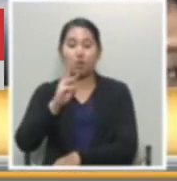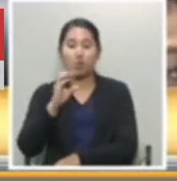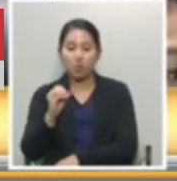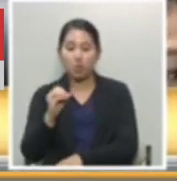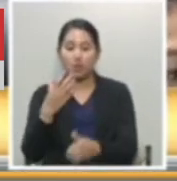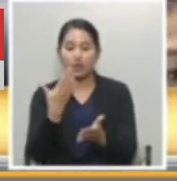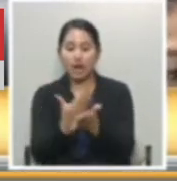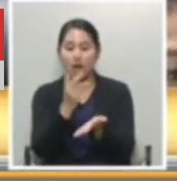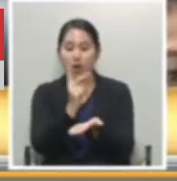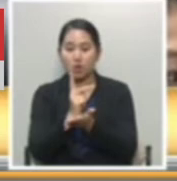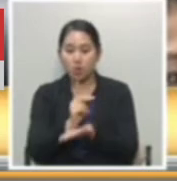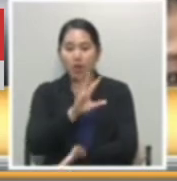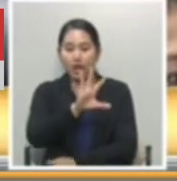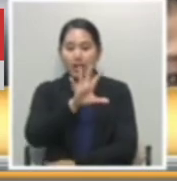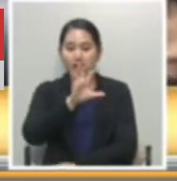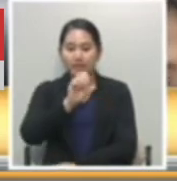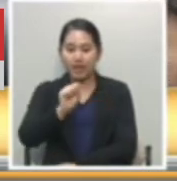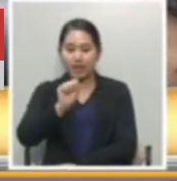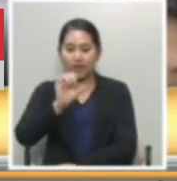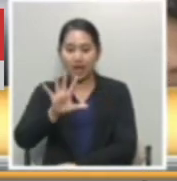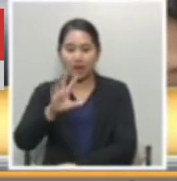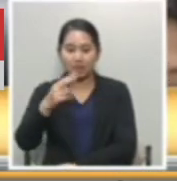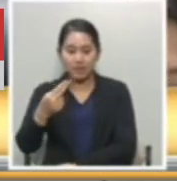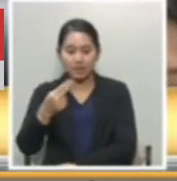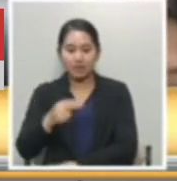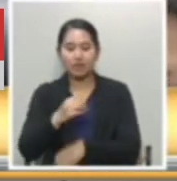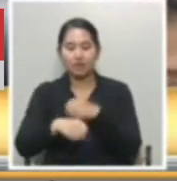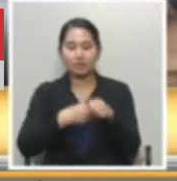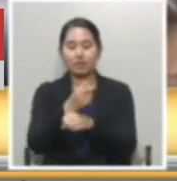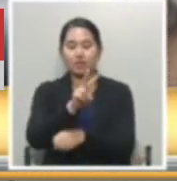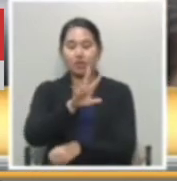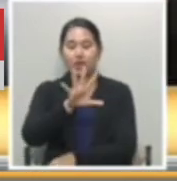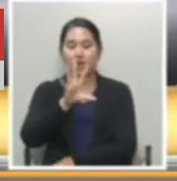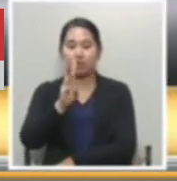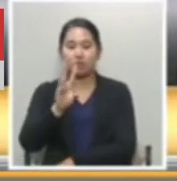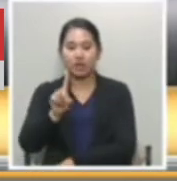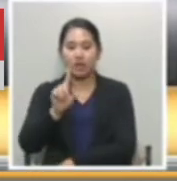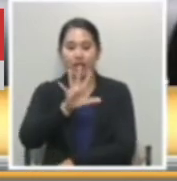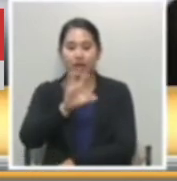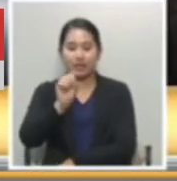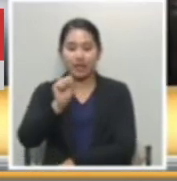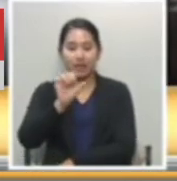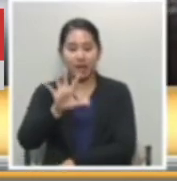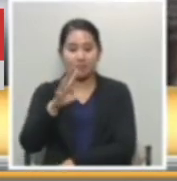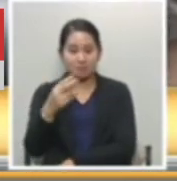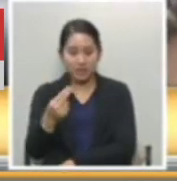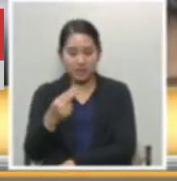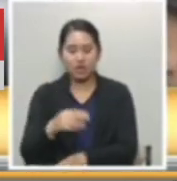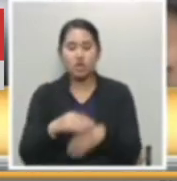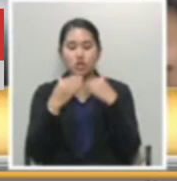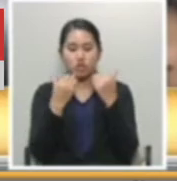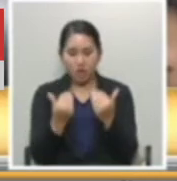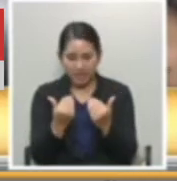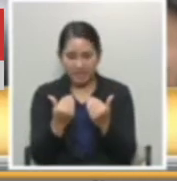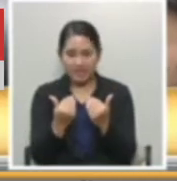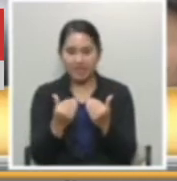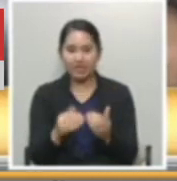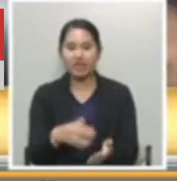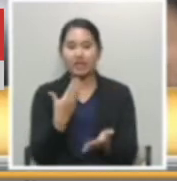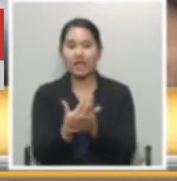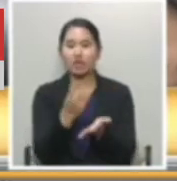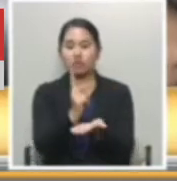านกู้ 550,000 ปี61 550,000 และปีนี้ครับท่านกำลังจะกู้